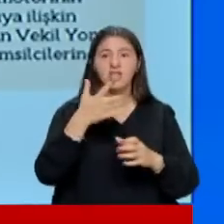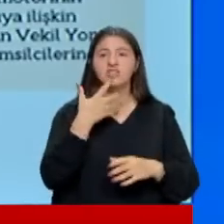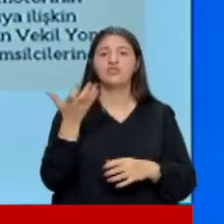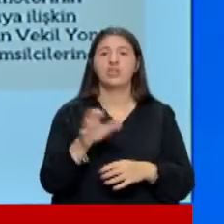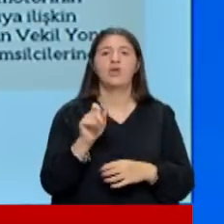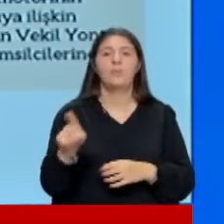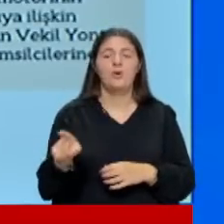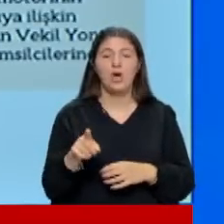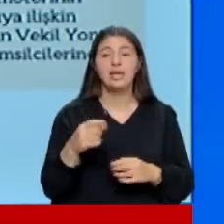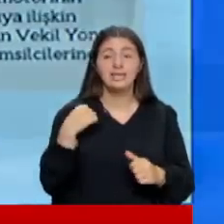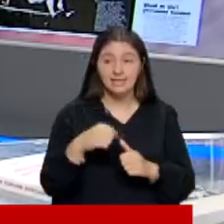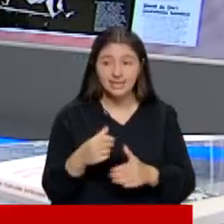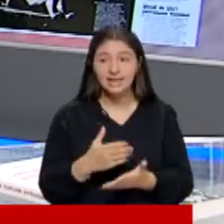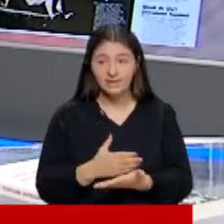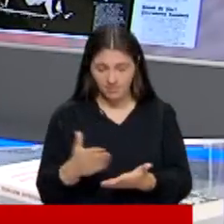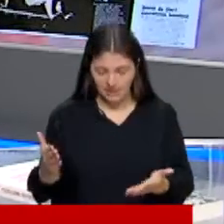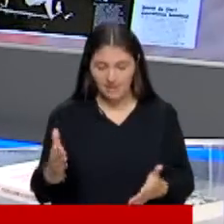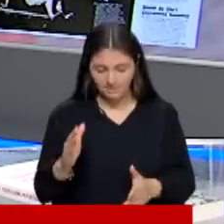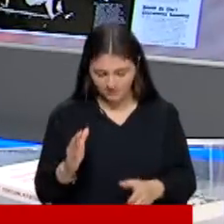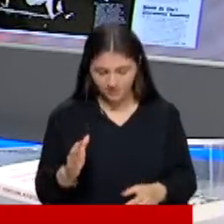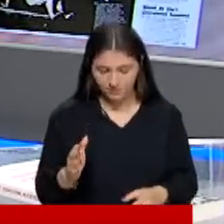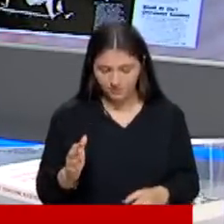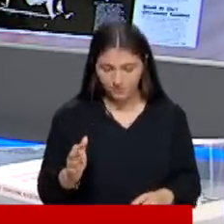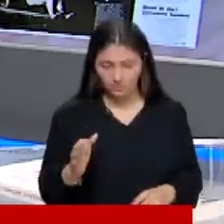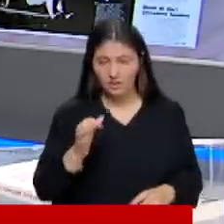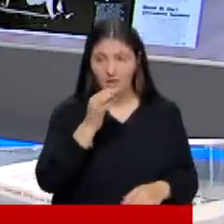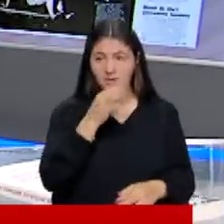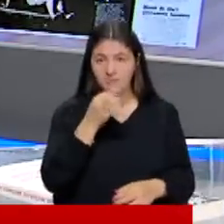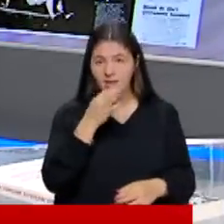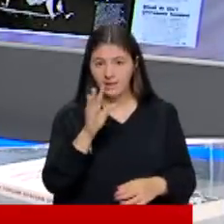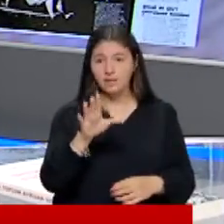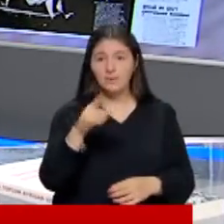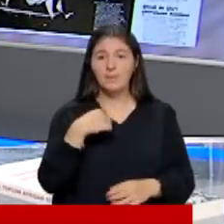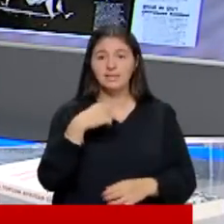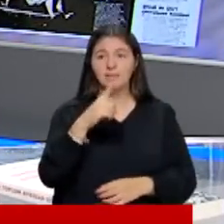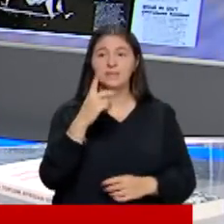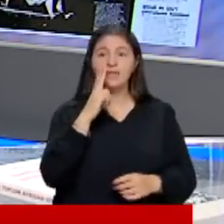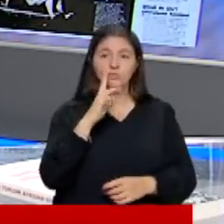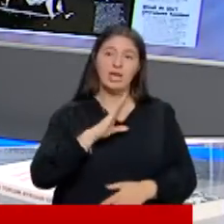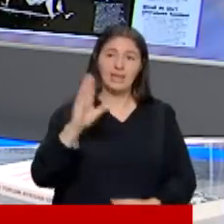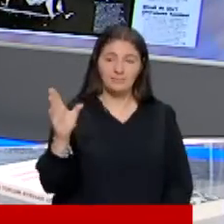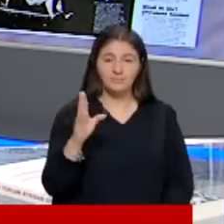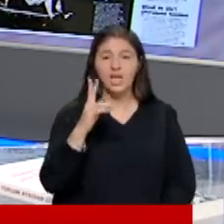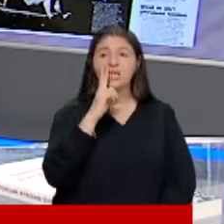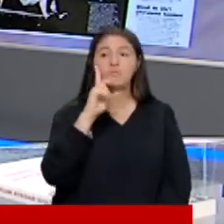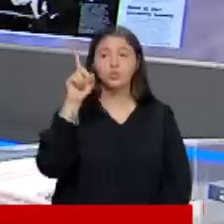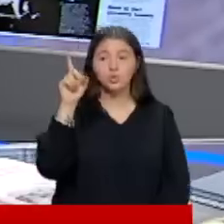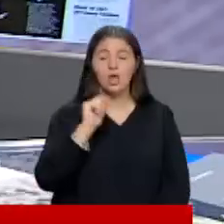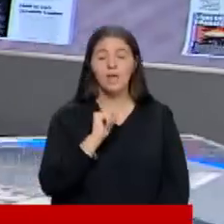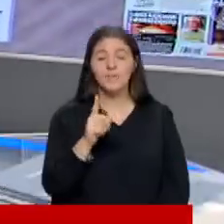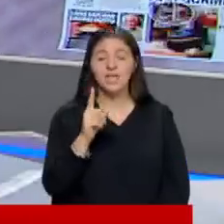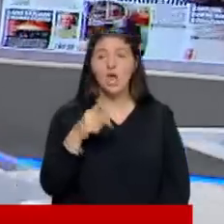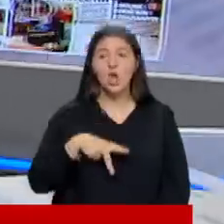yapıyorlar yine devam edelim haberlerimizden yalnız Ben sizi bir Samsun'a götüreyim Samsun'da